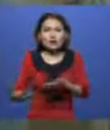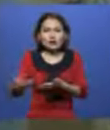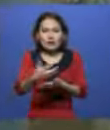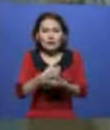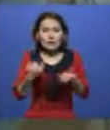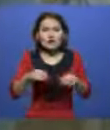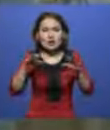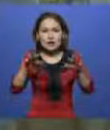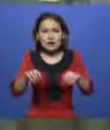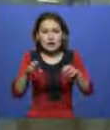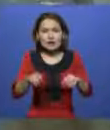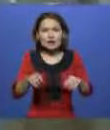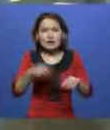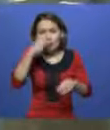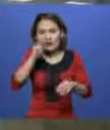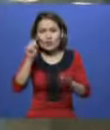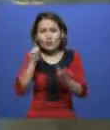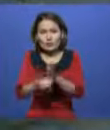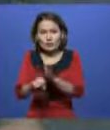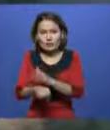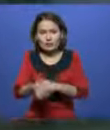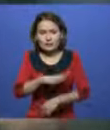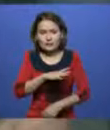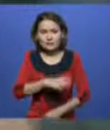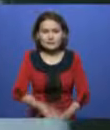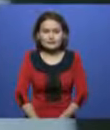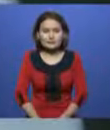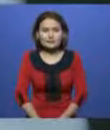жойылды. Қазір Постепной тұрғындары аулаларын бекітіп жатыр.